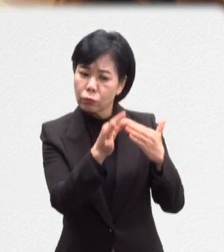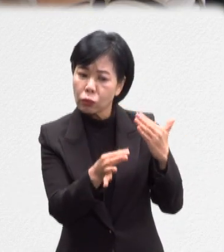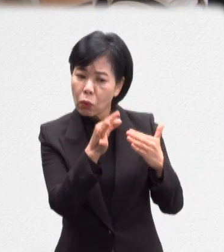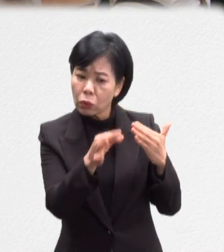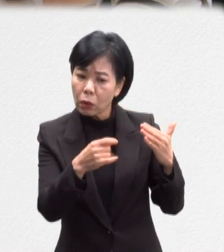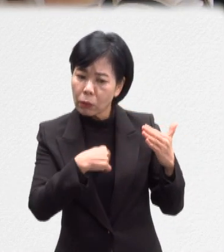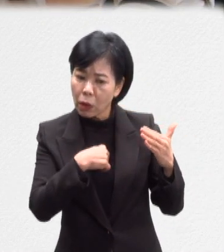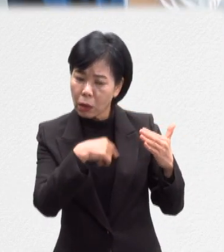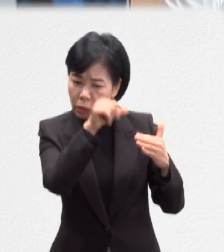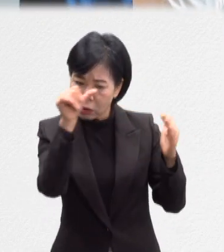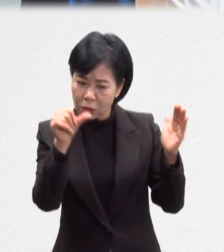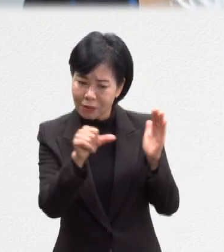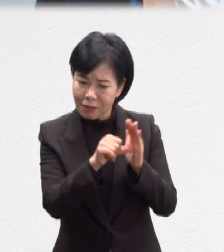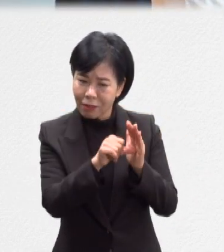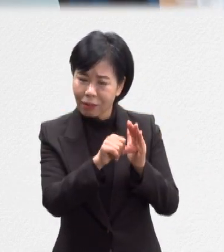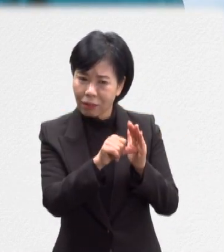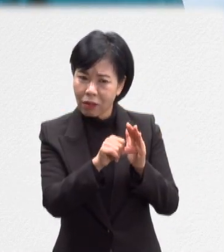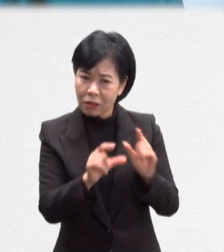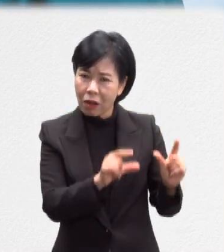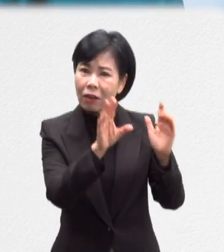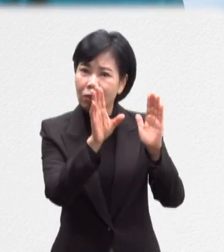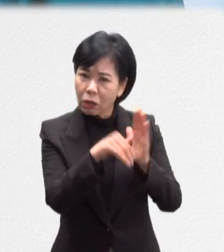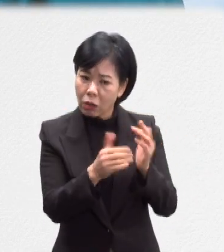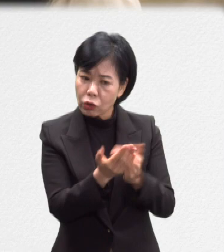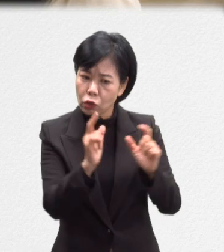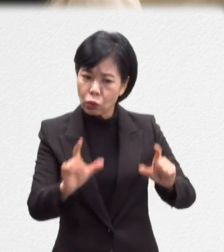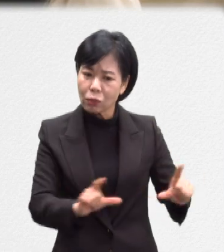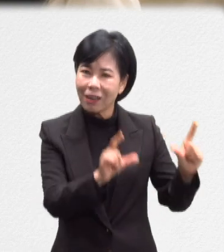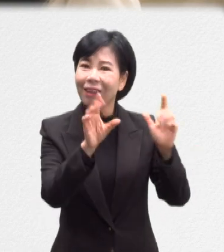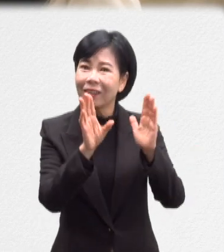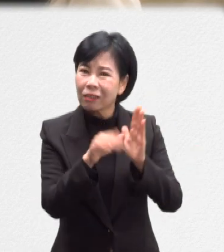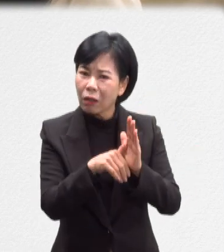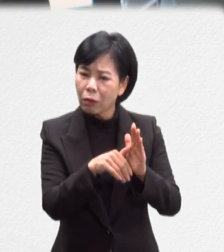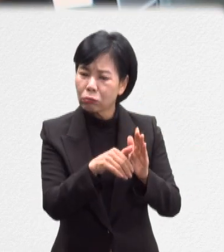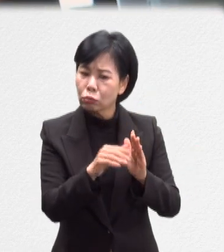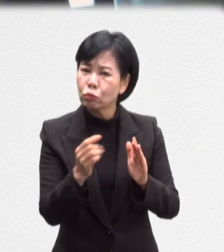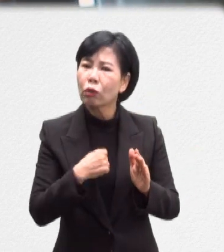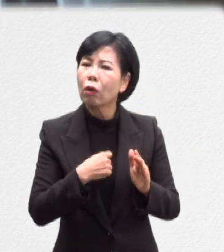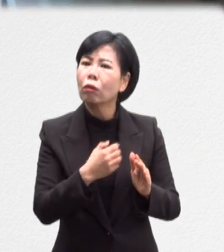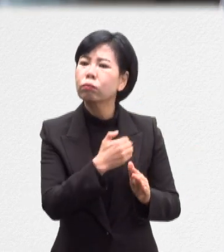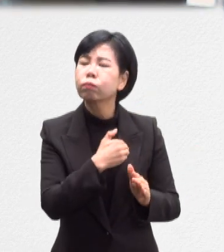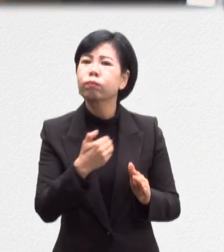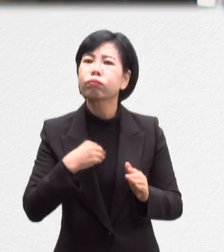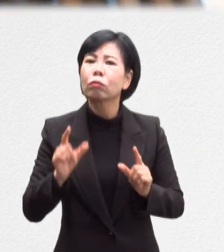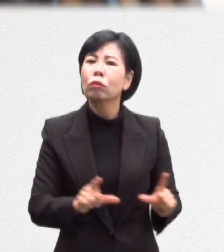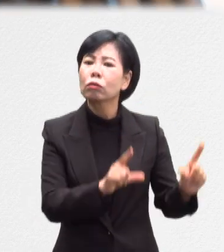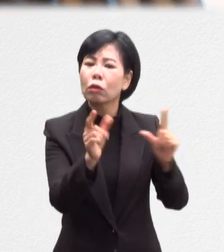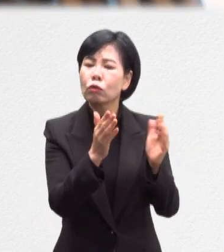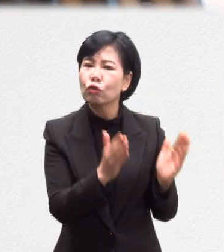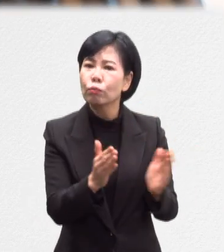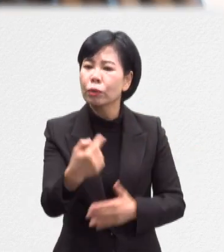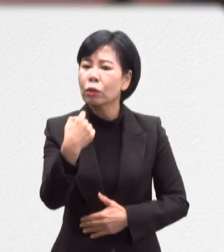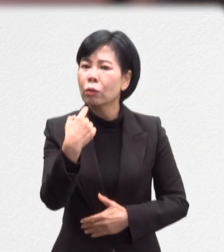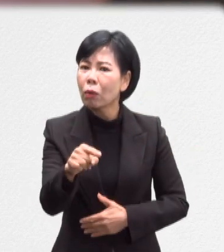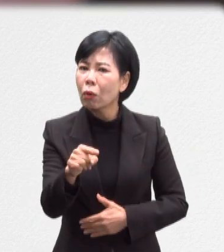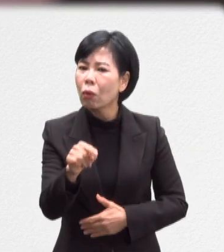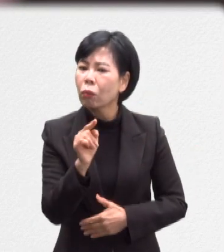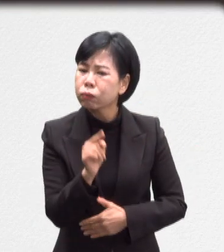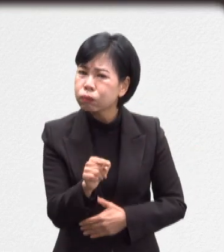내가 인생에 살아가는 데 있어서 그리고 제주에서 살아가는 데 있어서 충분히 살아갈 수 있게끔 준비할 수 있게 만들 거냐라고